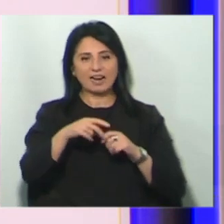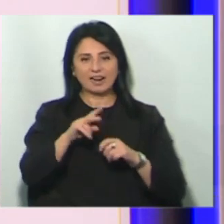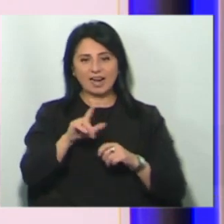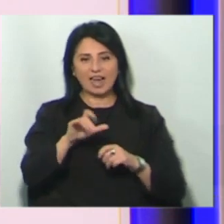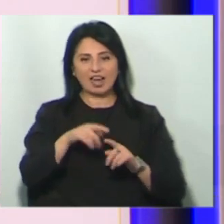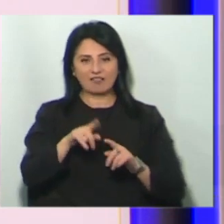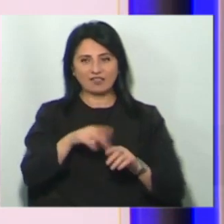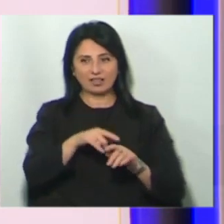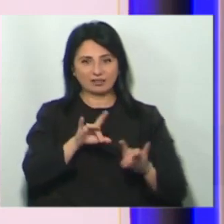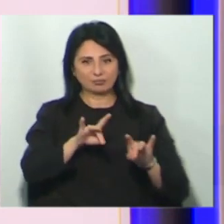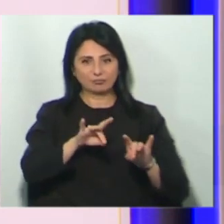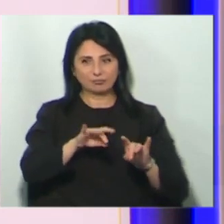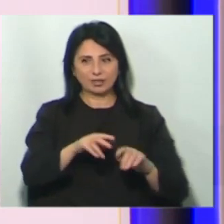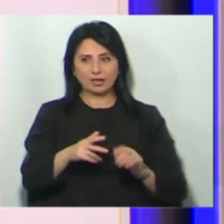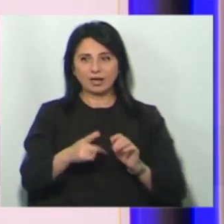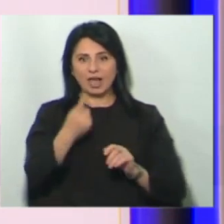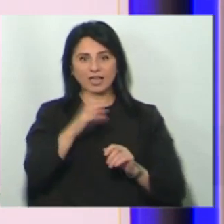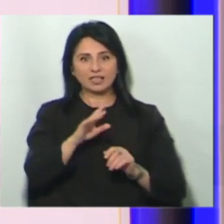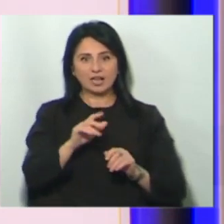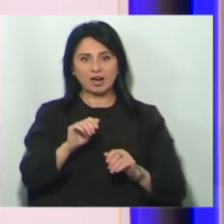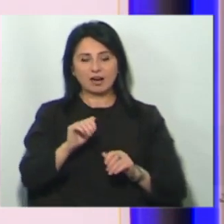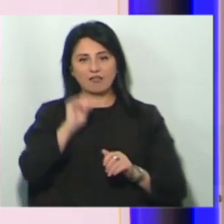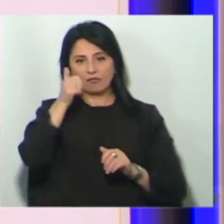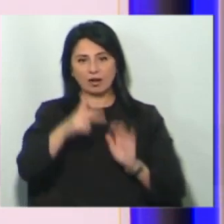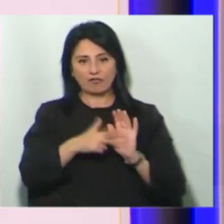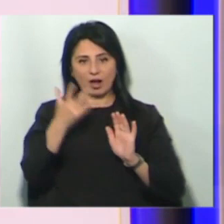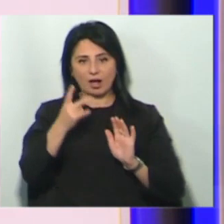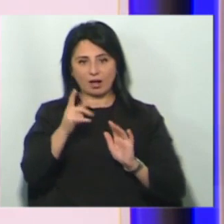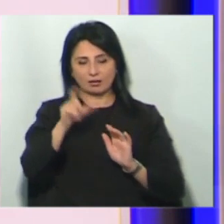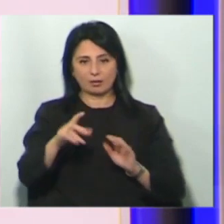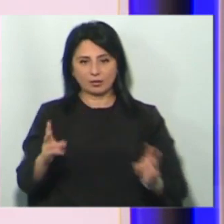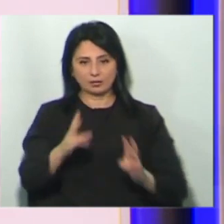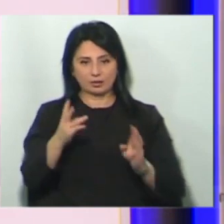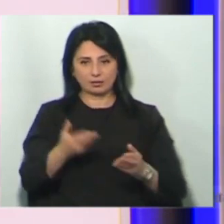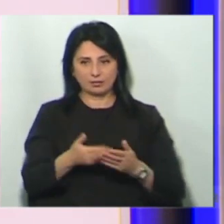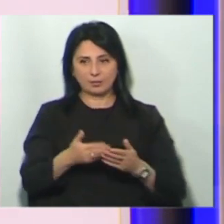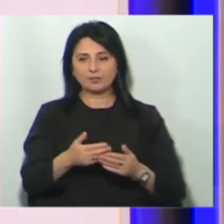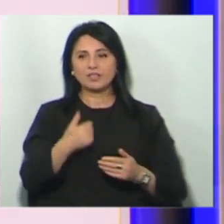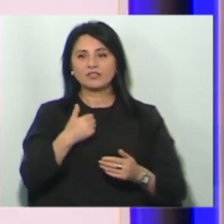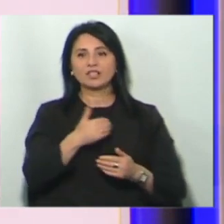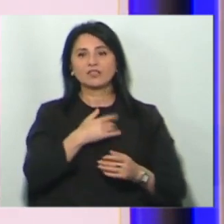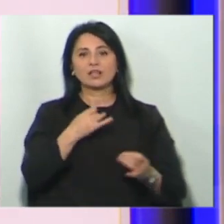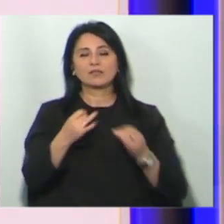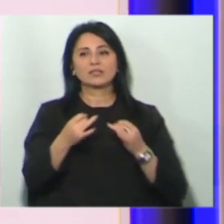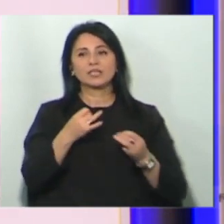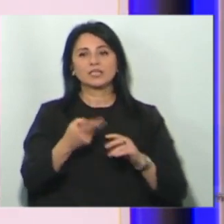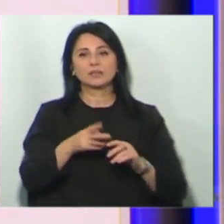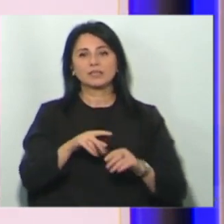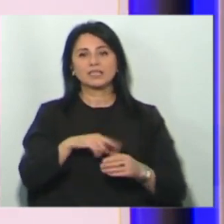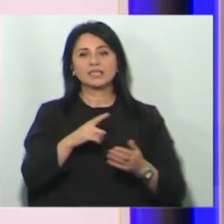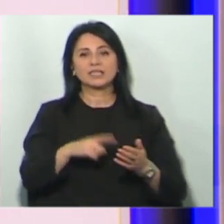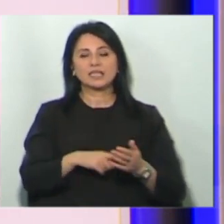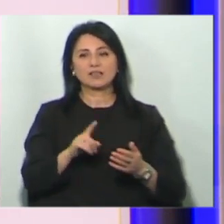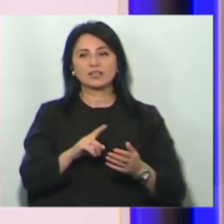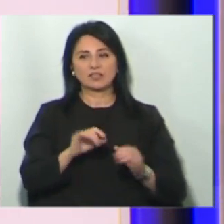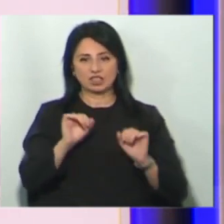გაციება და მეორე დღეს ერთის ნაცვლად 8 ადამიანმა გადაისხა. Თუმცა დღეს ჩვენ ამ თემაზე არ ვსაუბრობთ, ჩვენ გვინდა ვისაუბროთ იმ საკითხებზე,